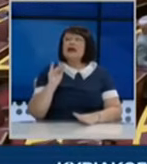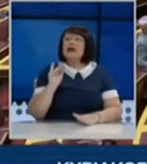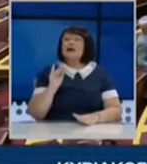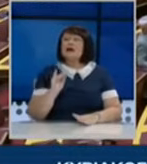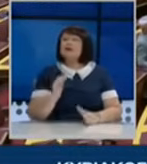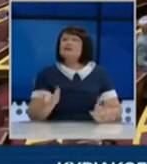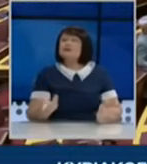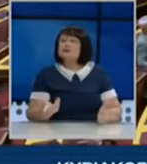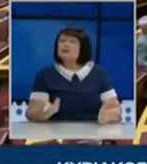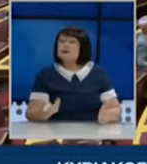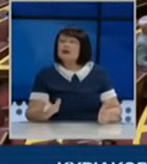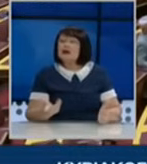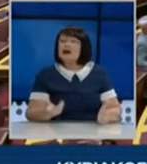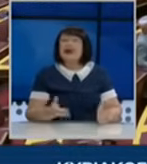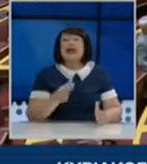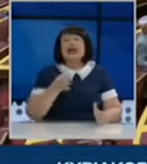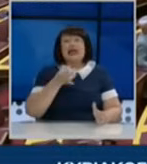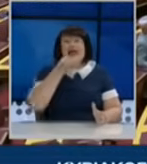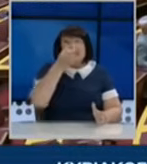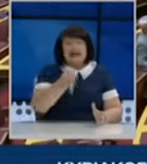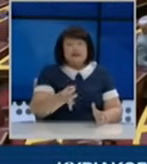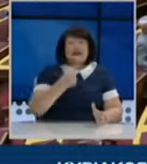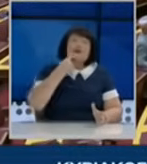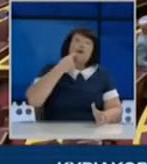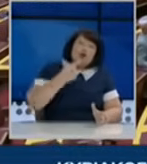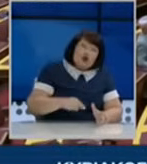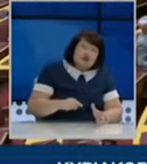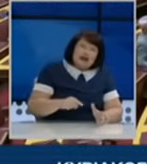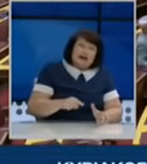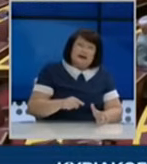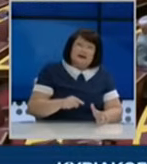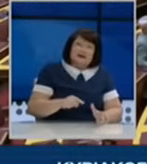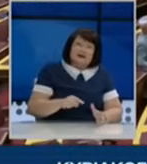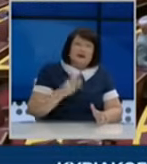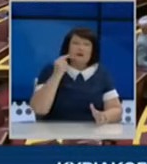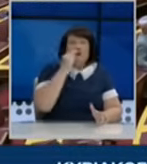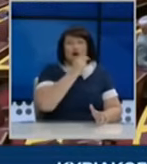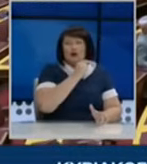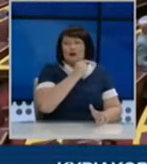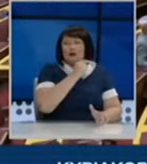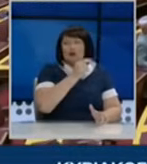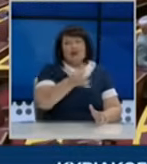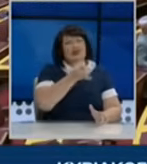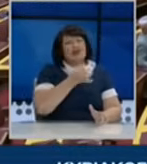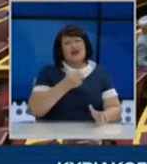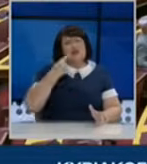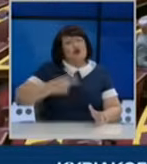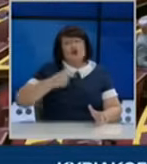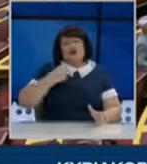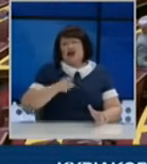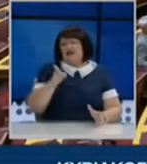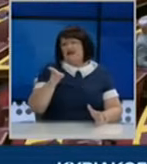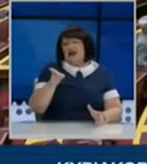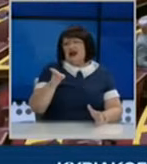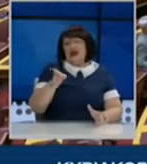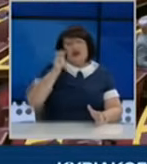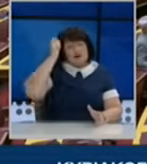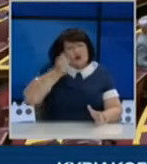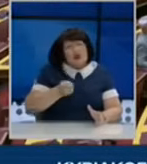παρακαλώ. Μόλις είπατε ότι προσβάλλετε, ο Πρωθυπουργός δεν σας προσέβαλε και μάλιστα να το